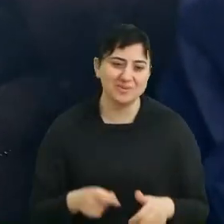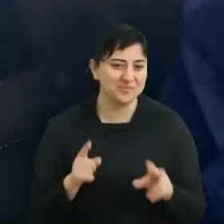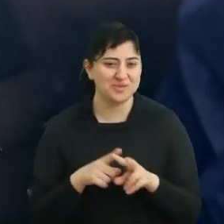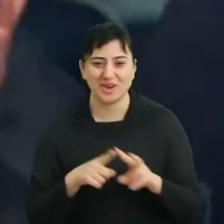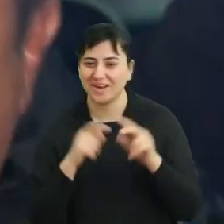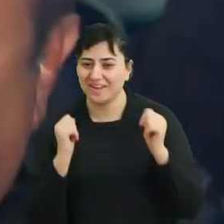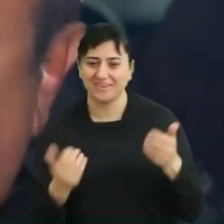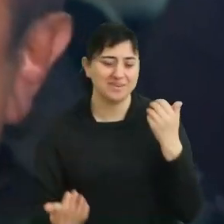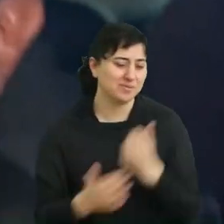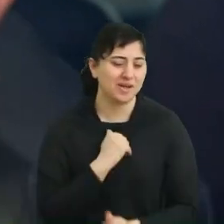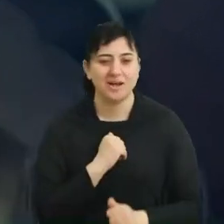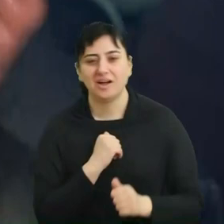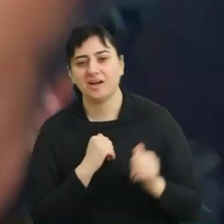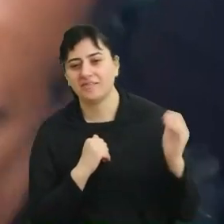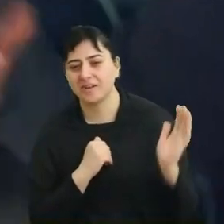Aferin Nurhan'ıma.